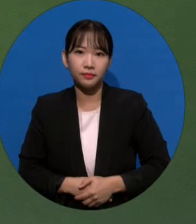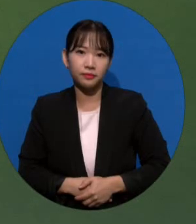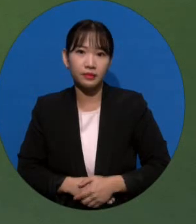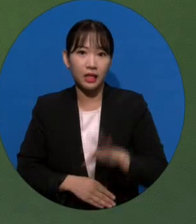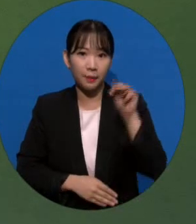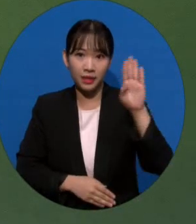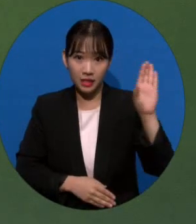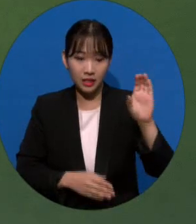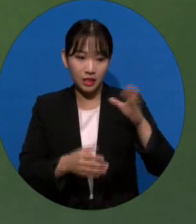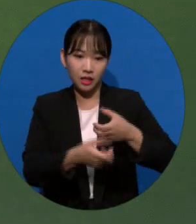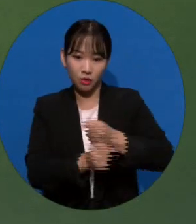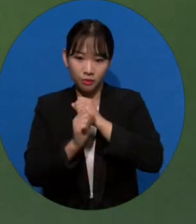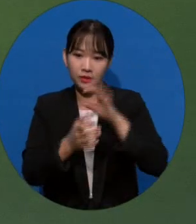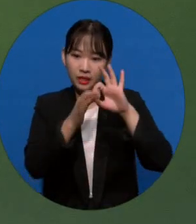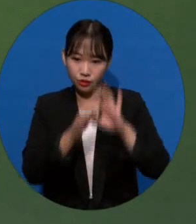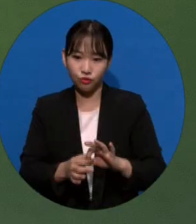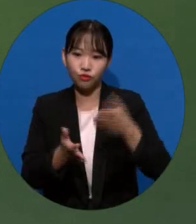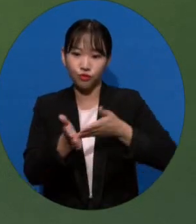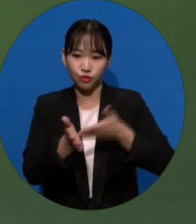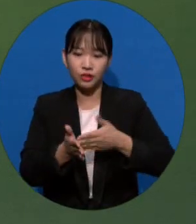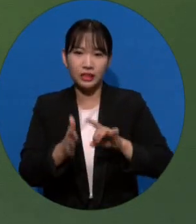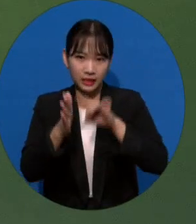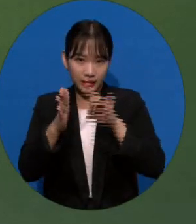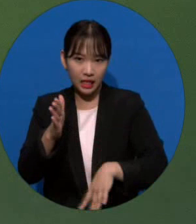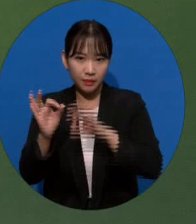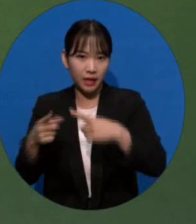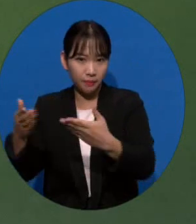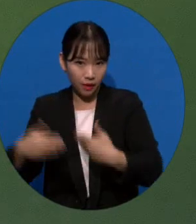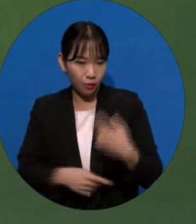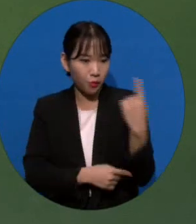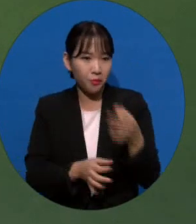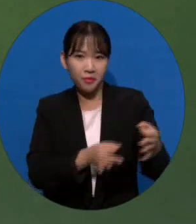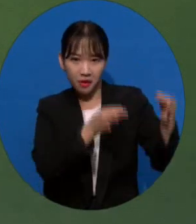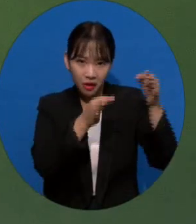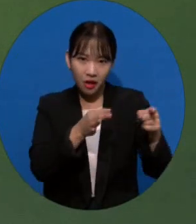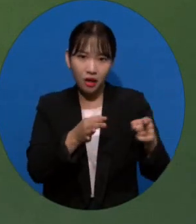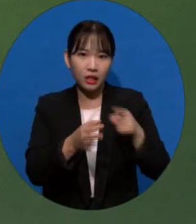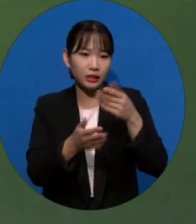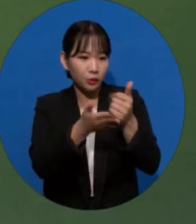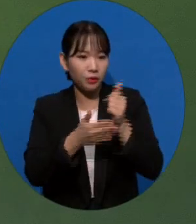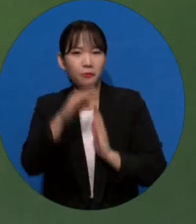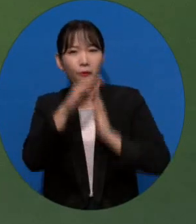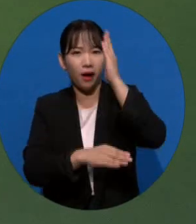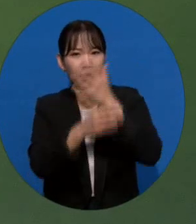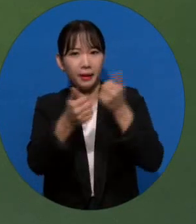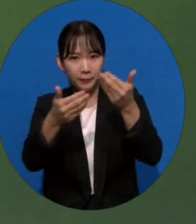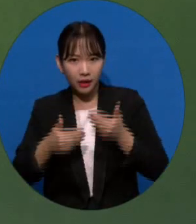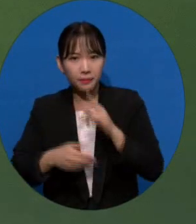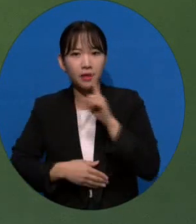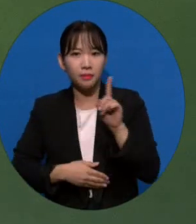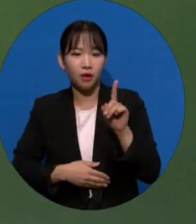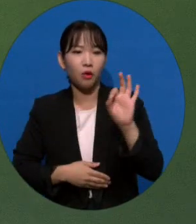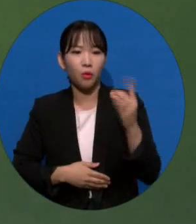mbc 에 골프장 연속 보도입니다 세금은 덜 내고 요금은 인상 하면서도 적정 인원을 넘겨 예약을 받는 이른바